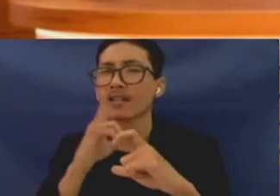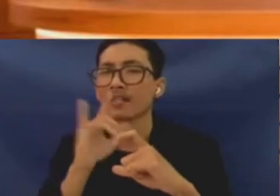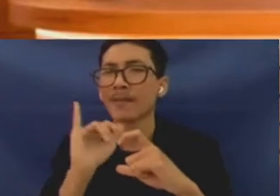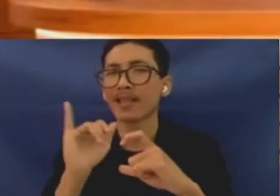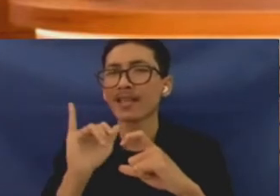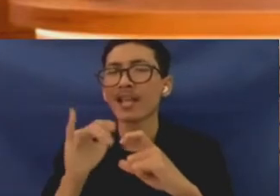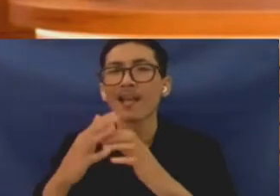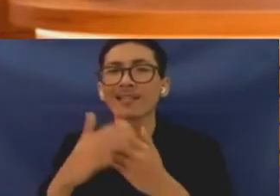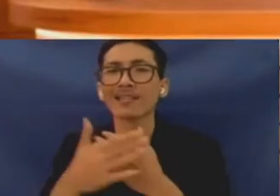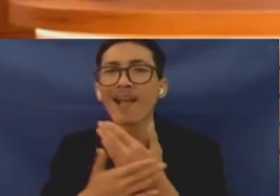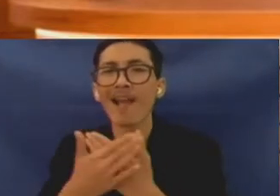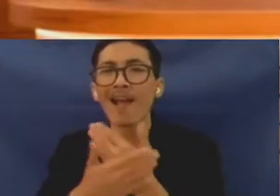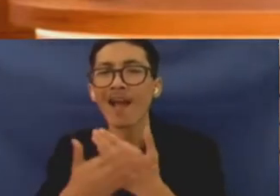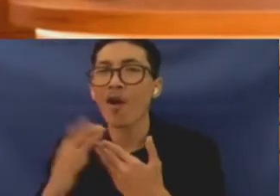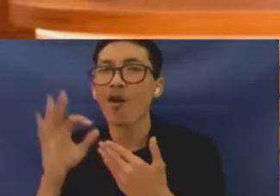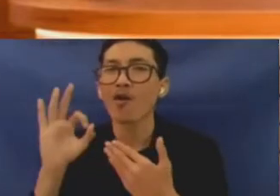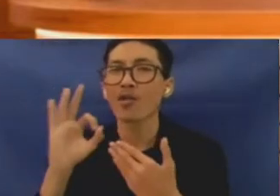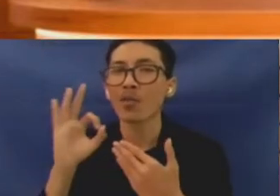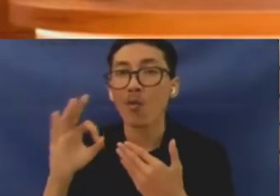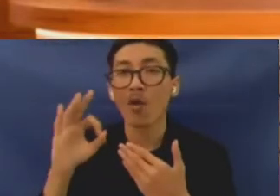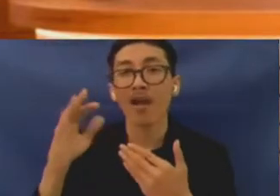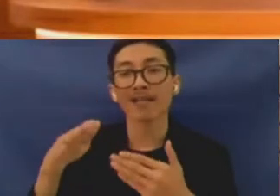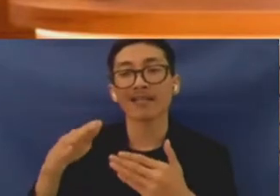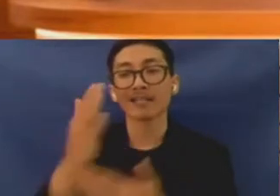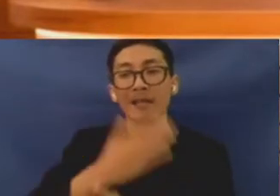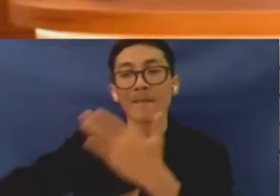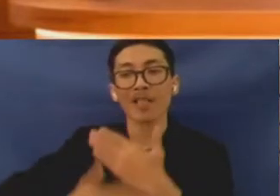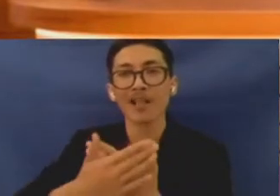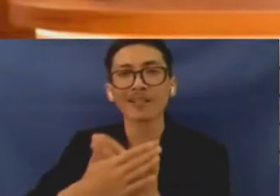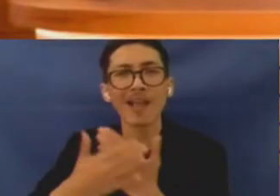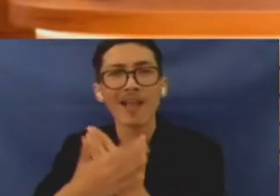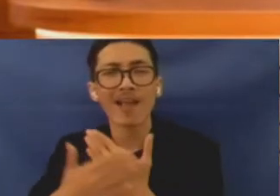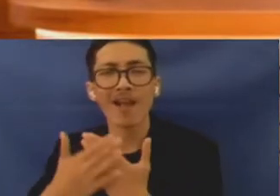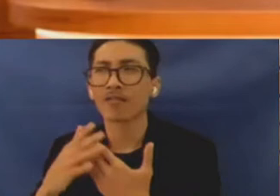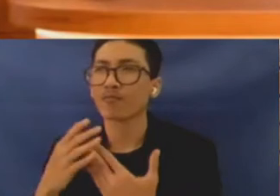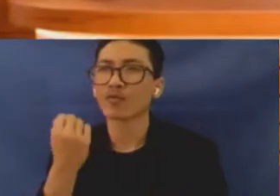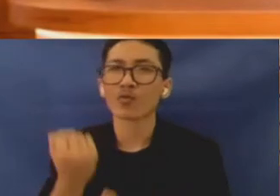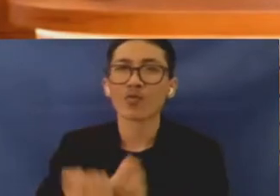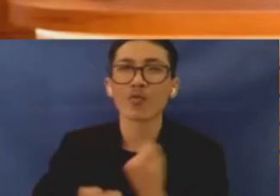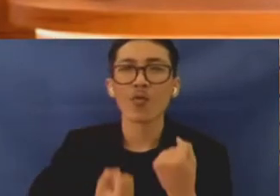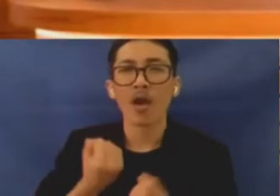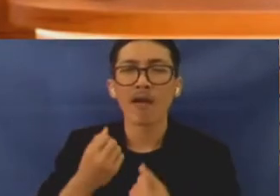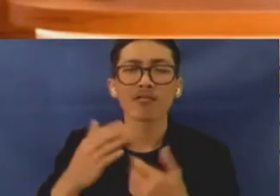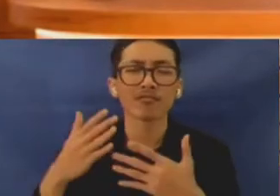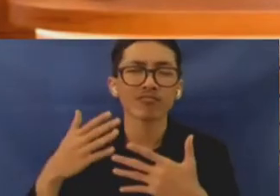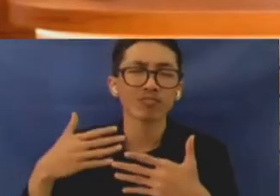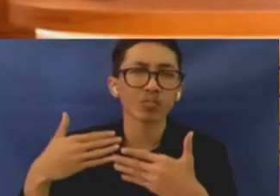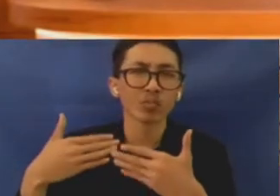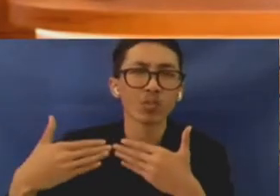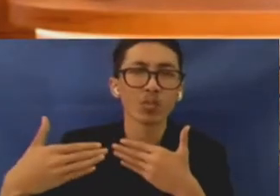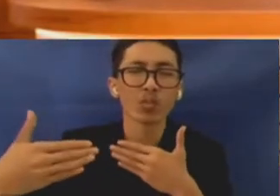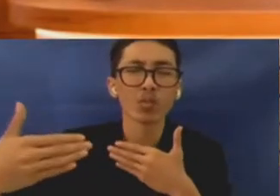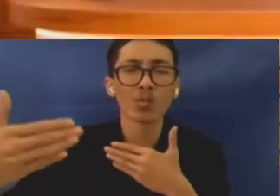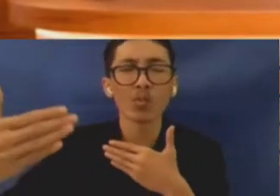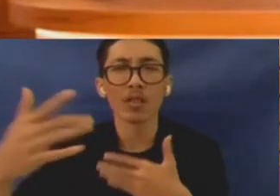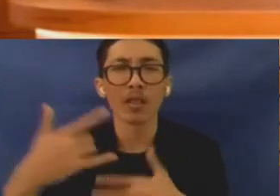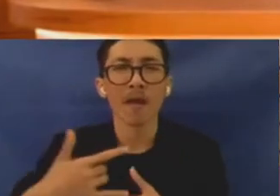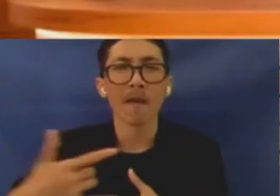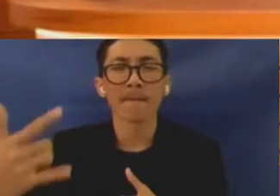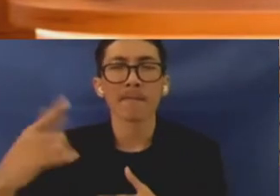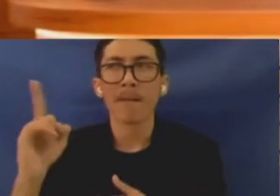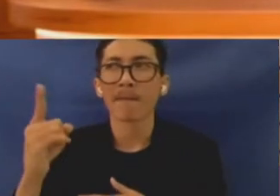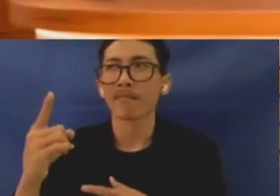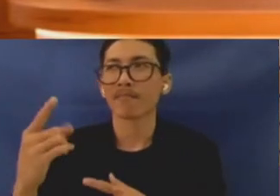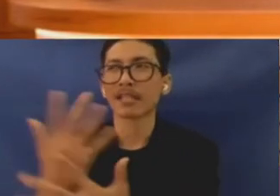sayang orang tua kepada disabilitas yang harus melewati perjuangan panjang dalam melawan stigma perlakuan tidak adil dalam tatanan di tengah